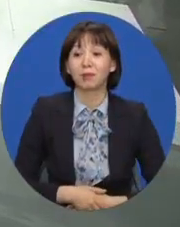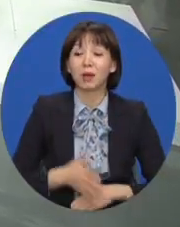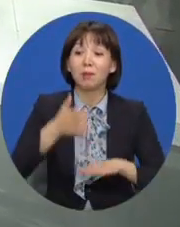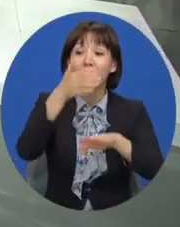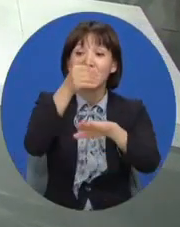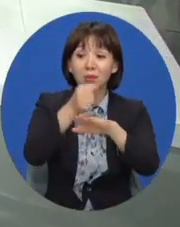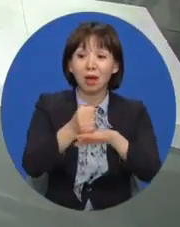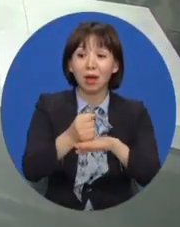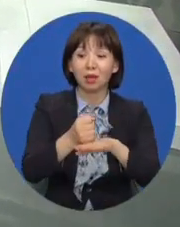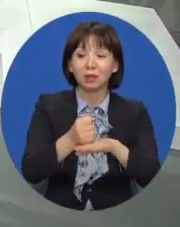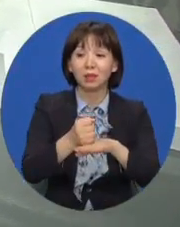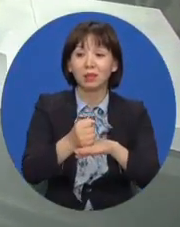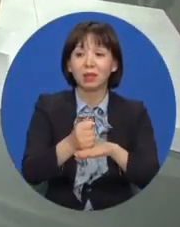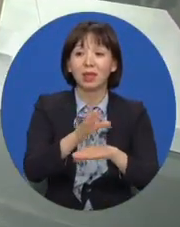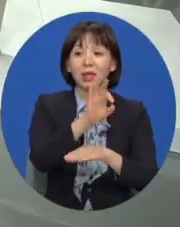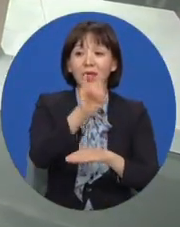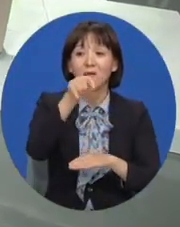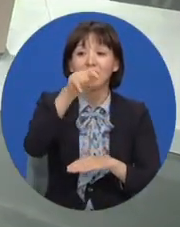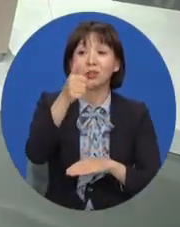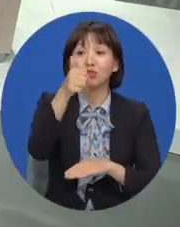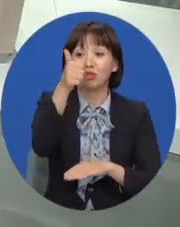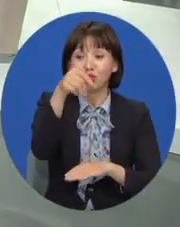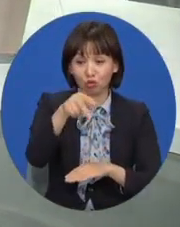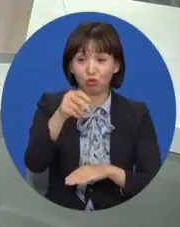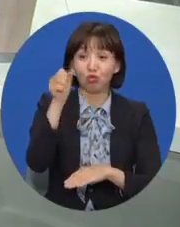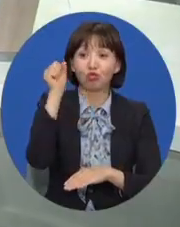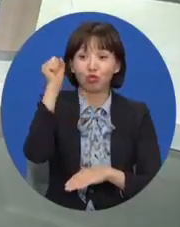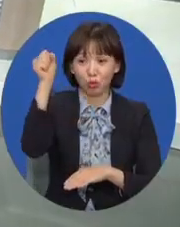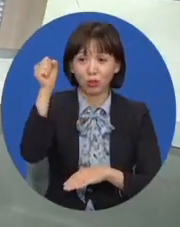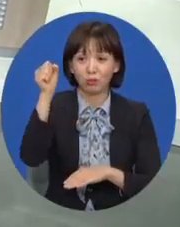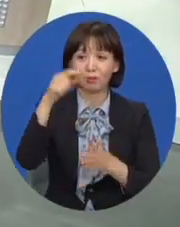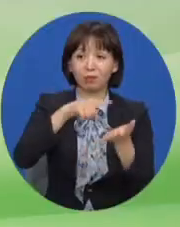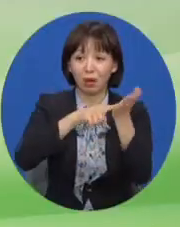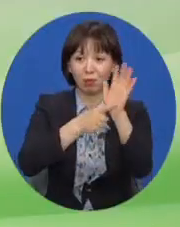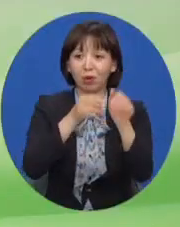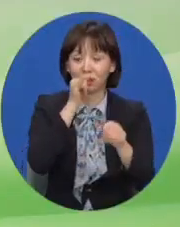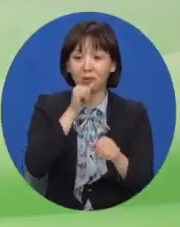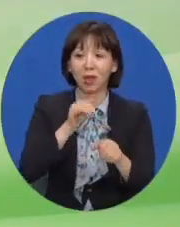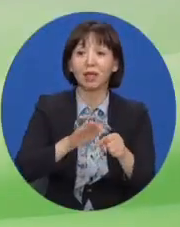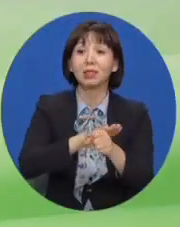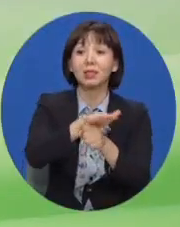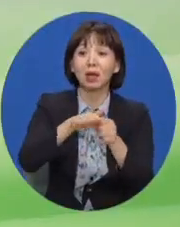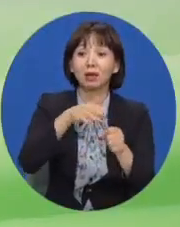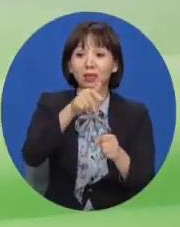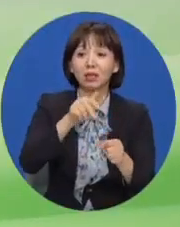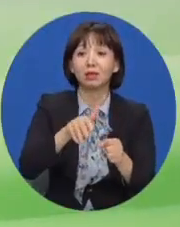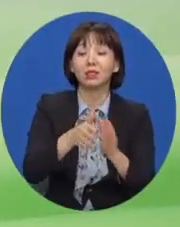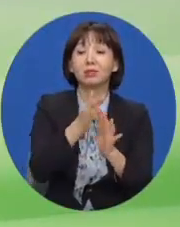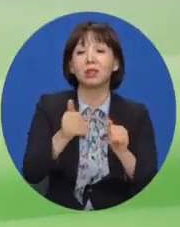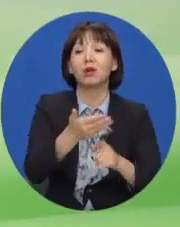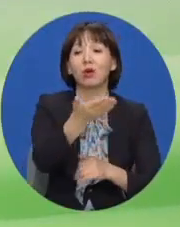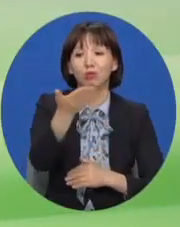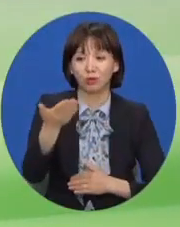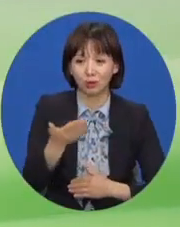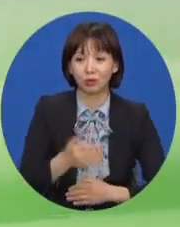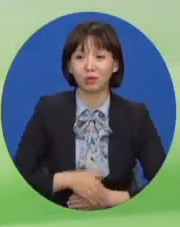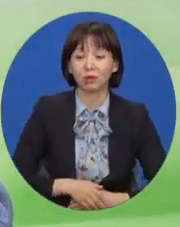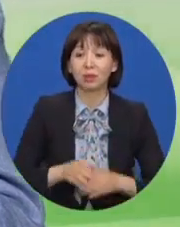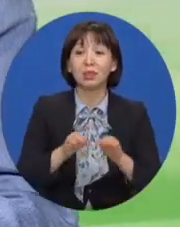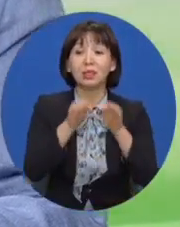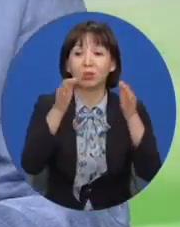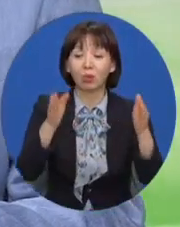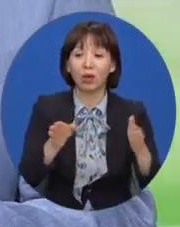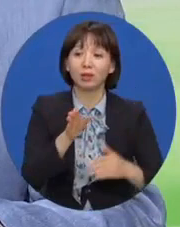마지막으로 새정치민주연합의 이근규 후보께서 기조연설 해주시겠습니다. 예, 사랑하는 우리 제천 시민 여러분, 그동안